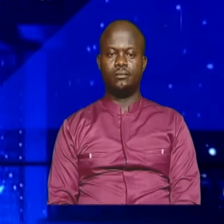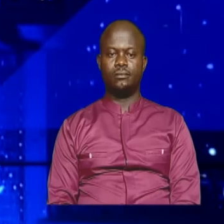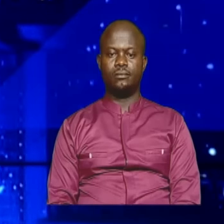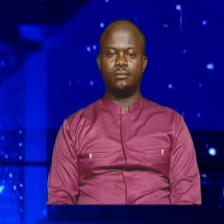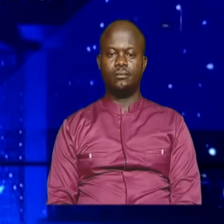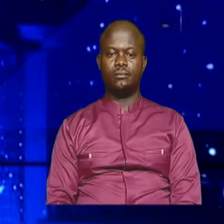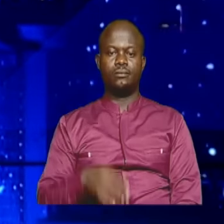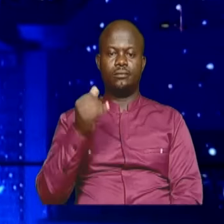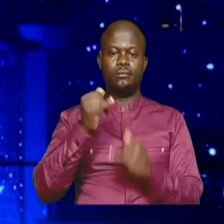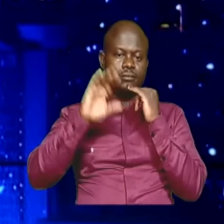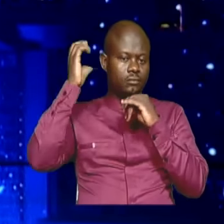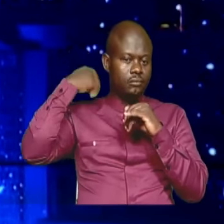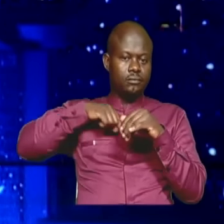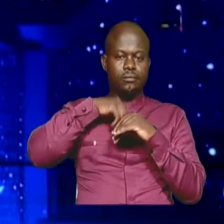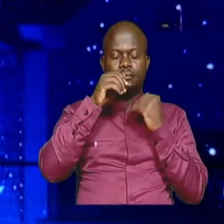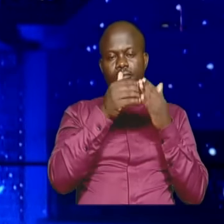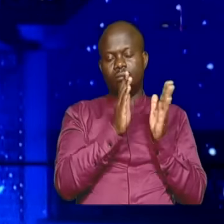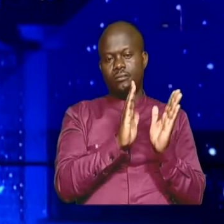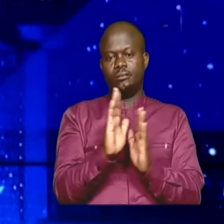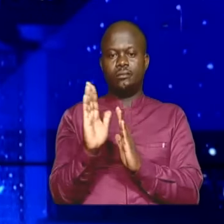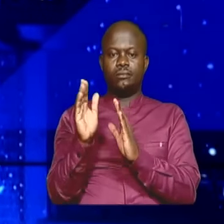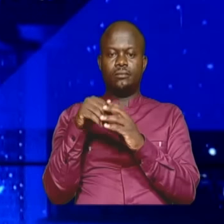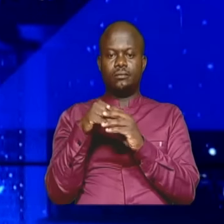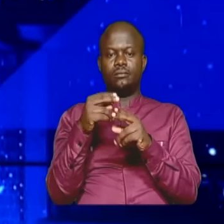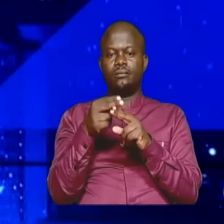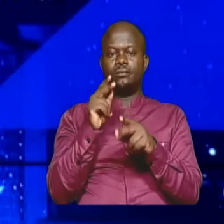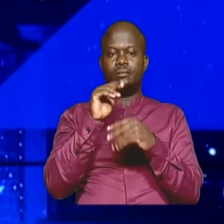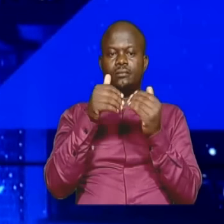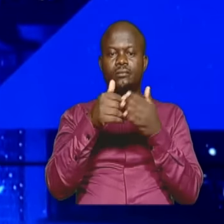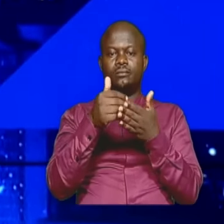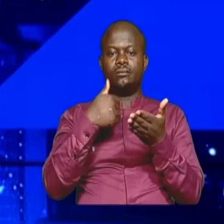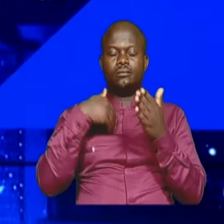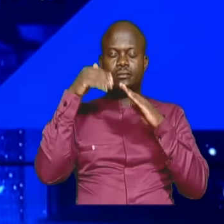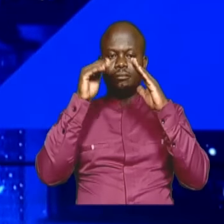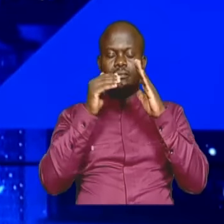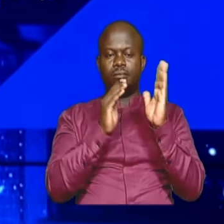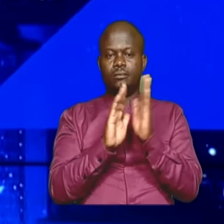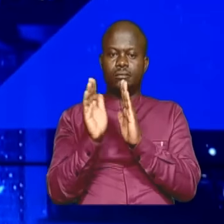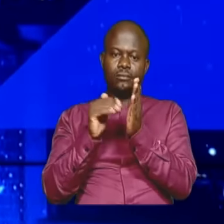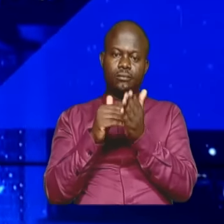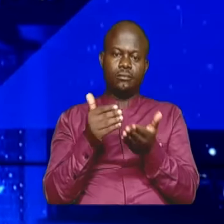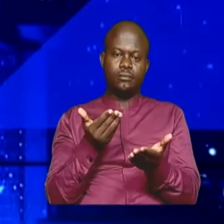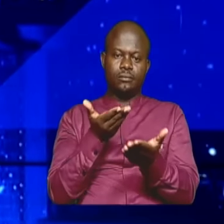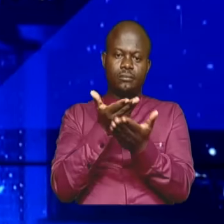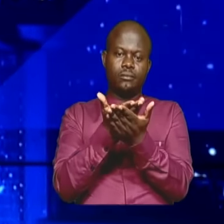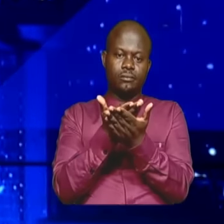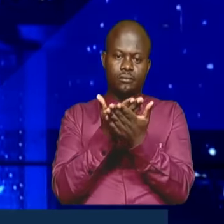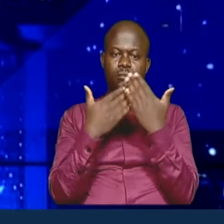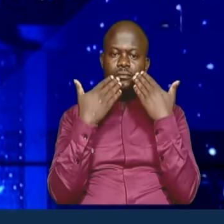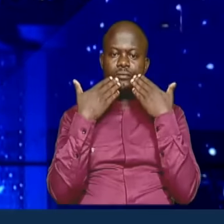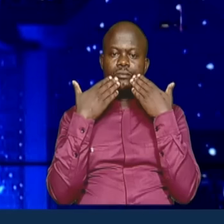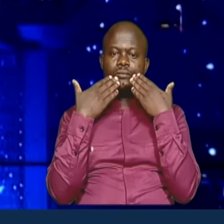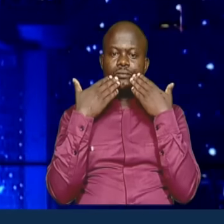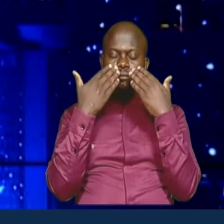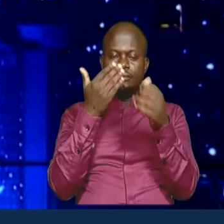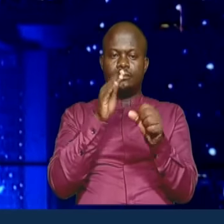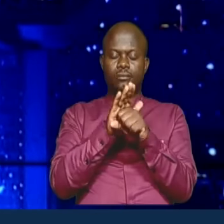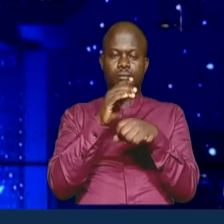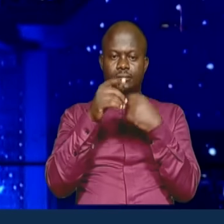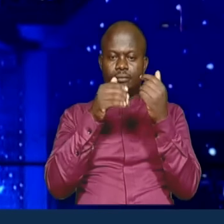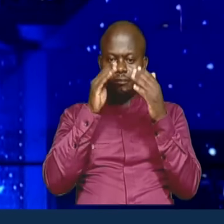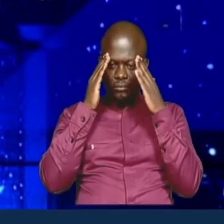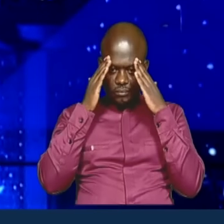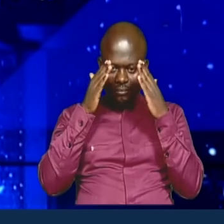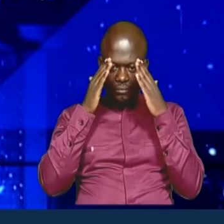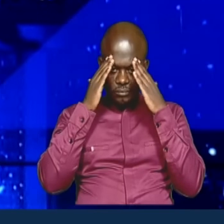Tugeze ku musozo w'amakuru twari twabateguriye. Mu izina ry'abagize uruhare mu kuyategura no kuyabagezaho, turabashimiye cyane mwese kwa mwayakurikiye.